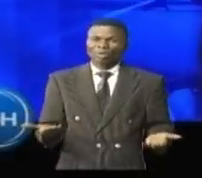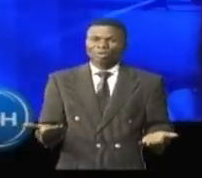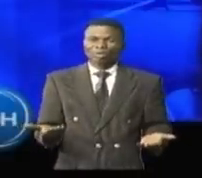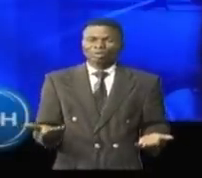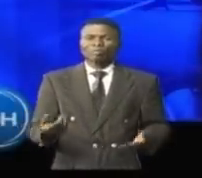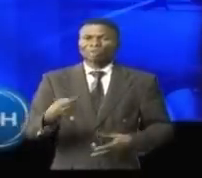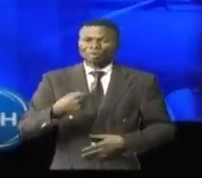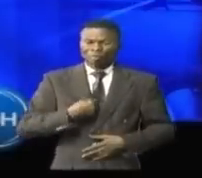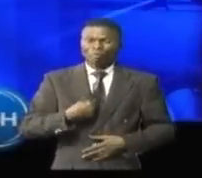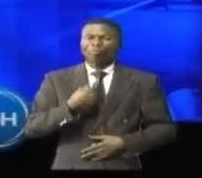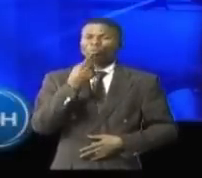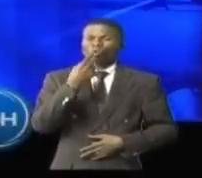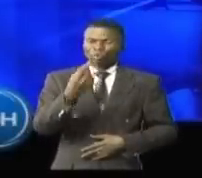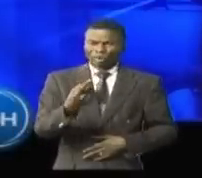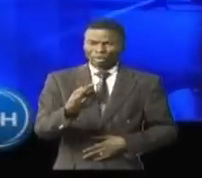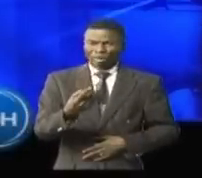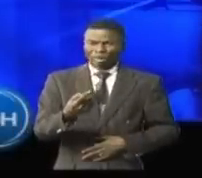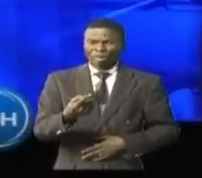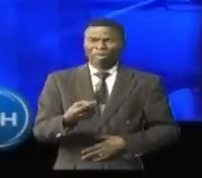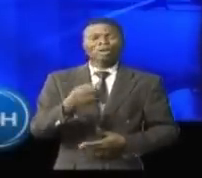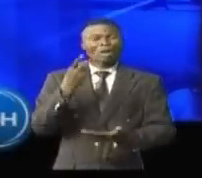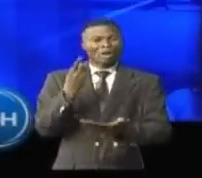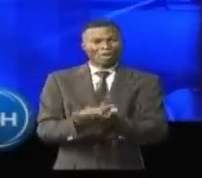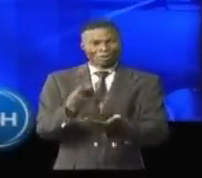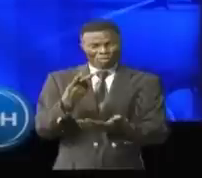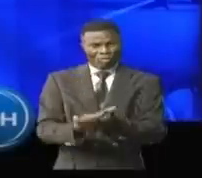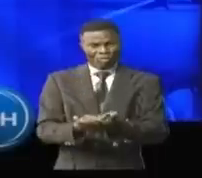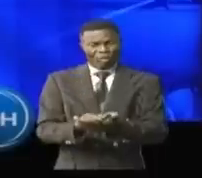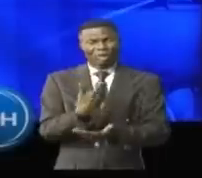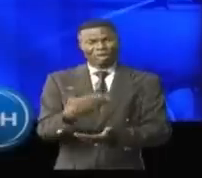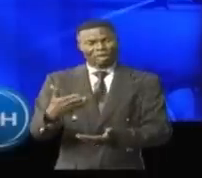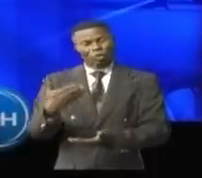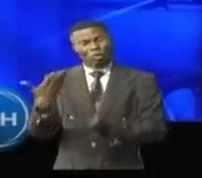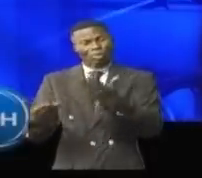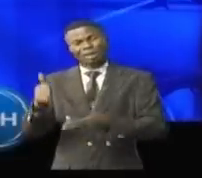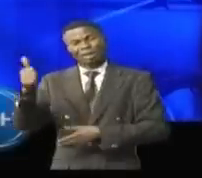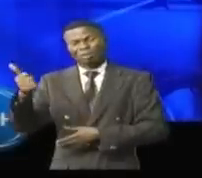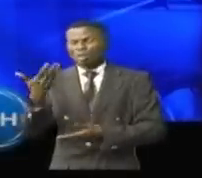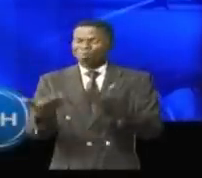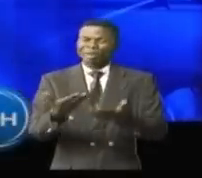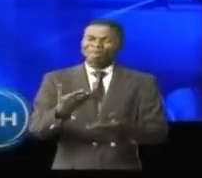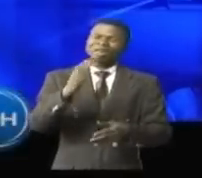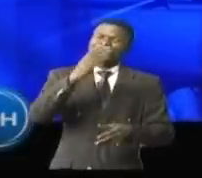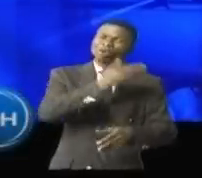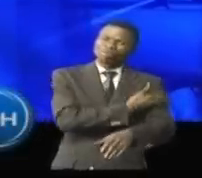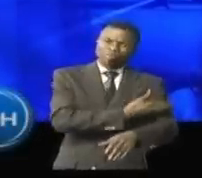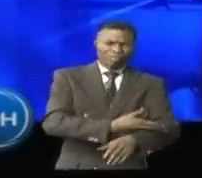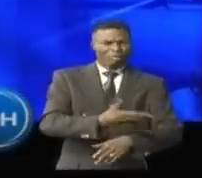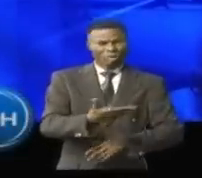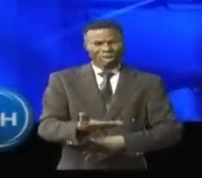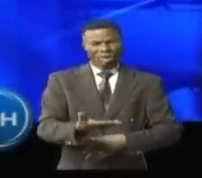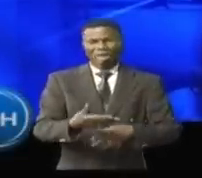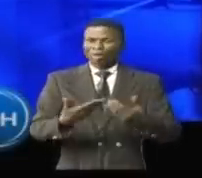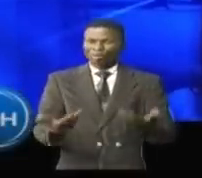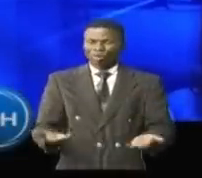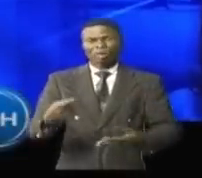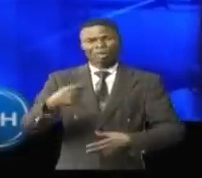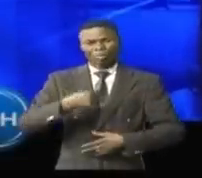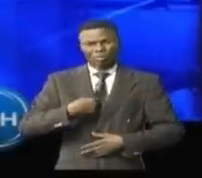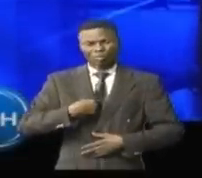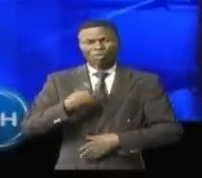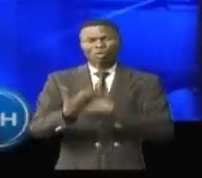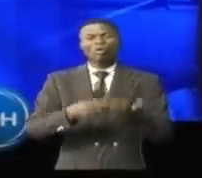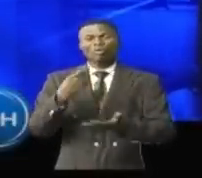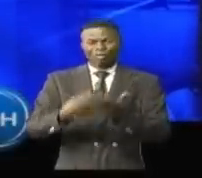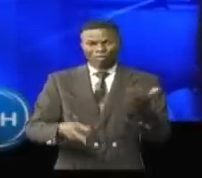Je répète encore, je dis que c'est le football. Souvent, les choses vont bien et souvent, c'est le contraire. Et moi, ce que je peux faire,